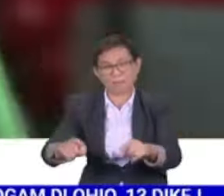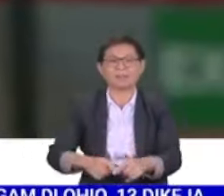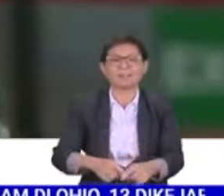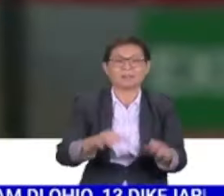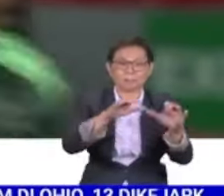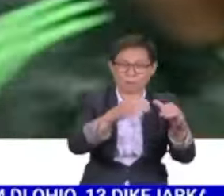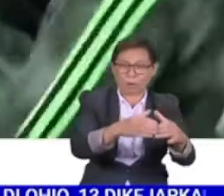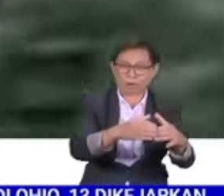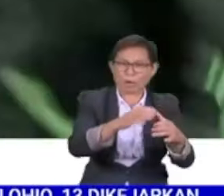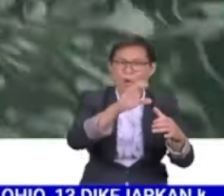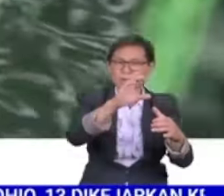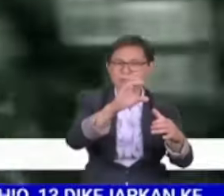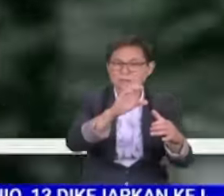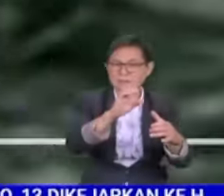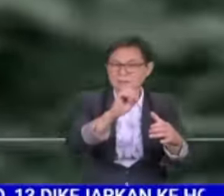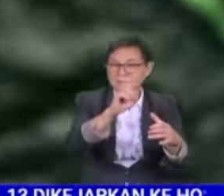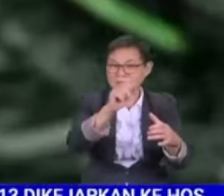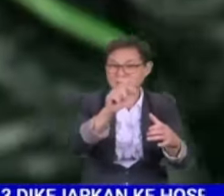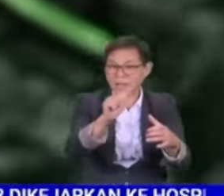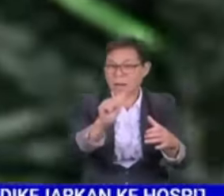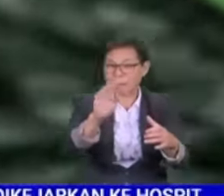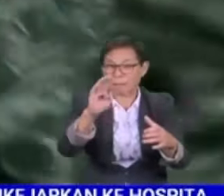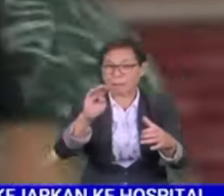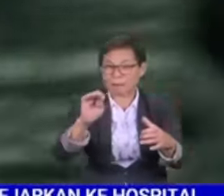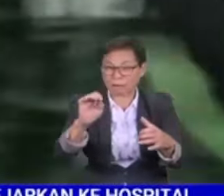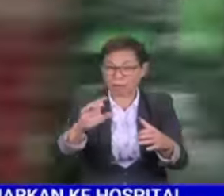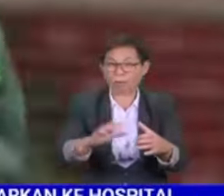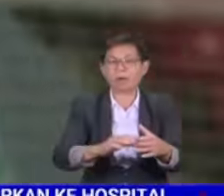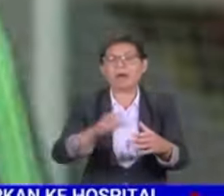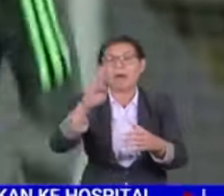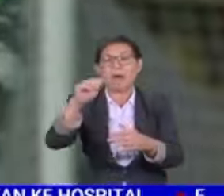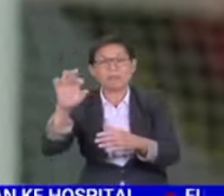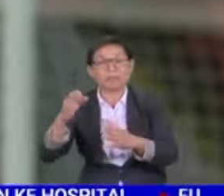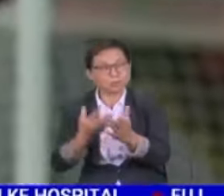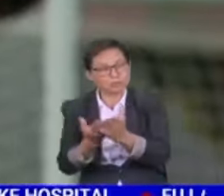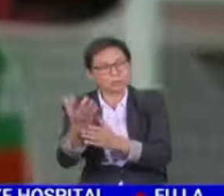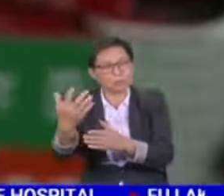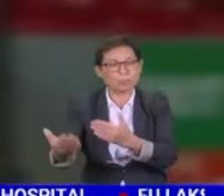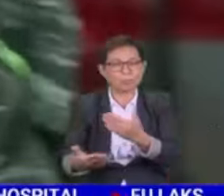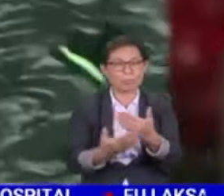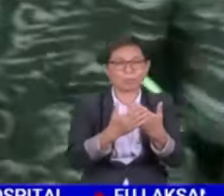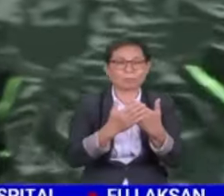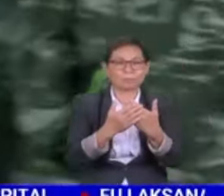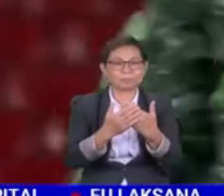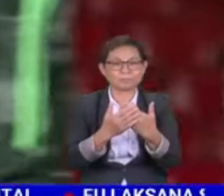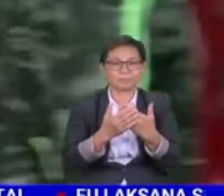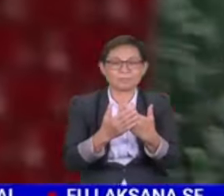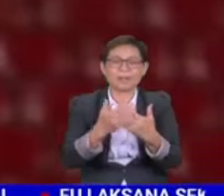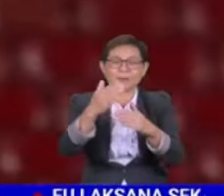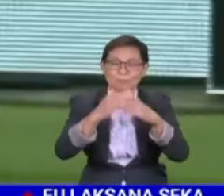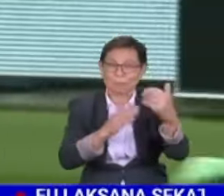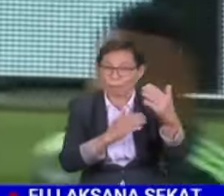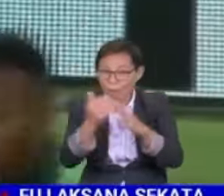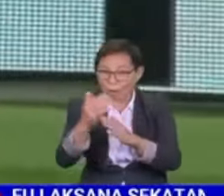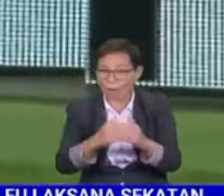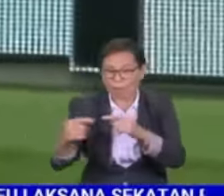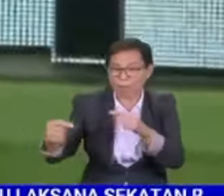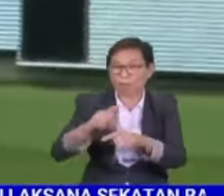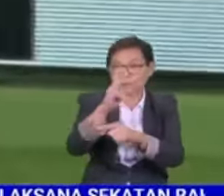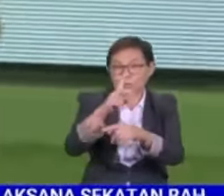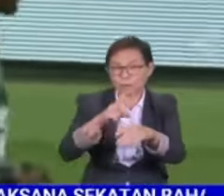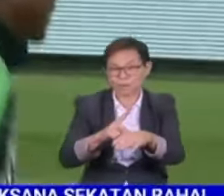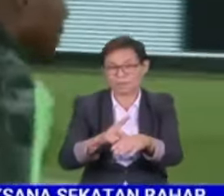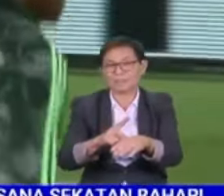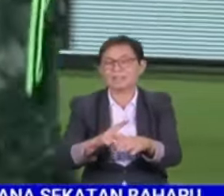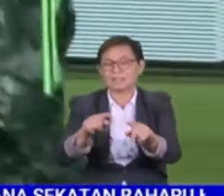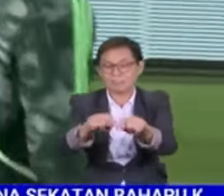Los Blancos itu juga sedar mereka perlu menjadikan gol di Anfield sekaligus membawa pulang bekalan gol yang selesa menjelang aksi kedua di